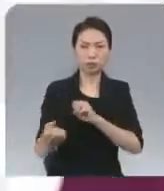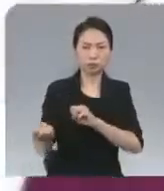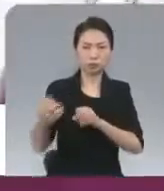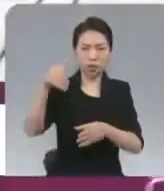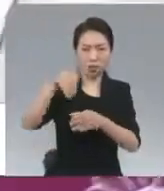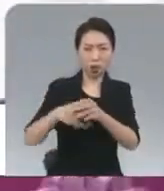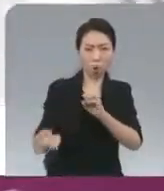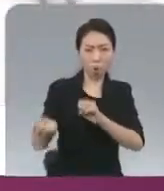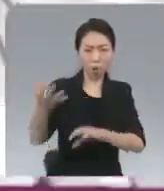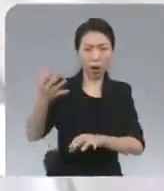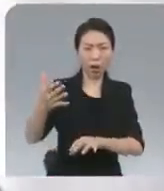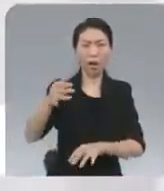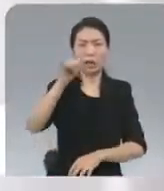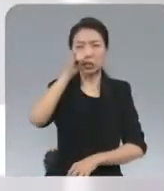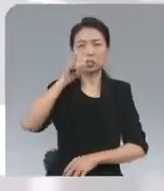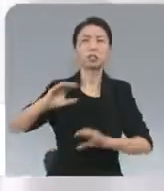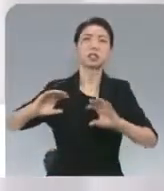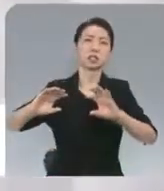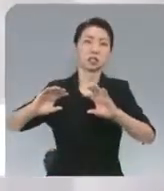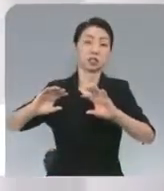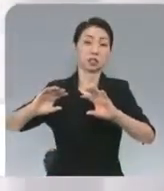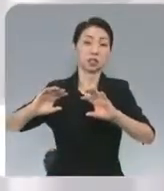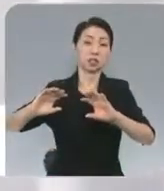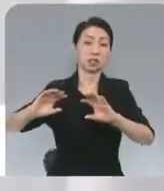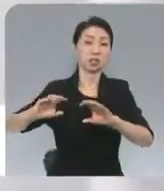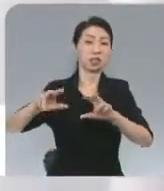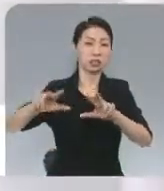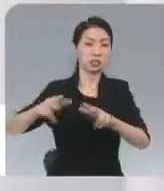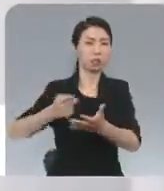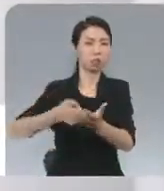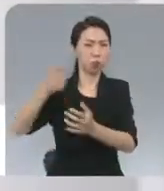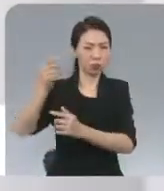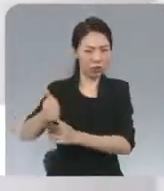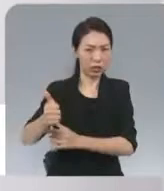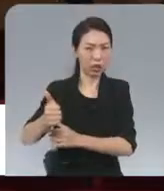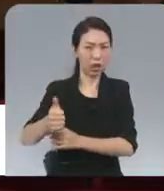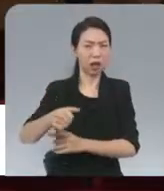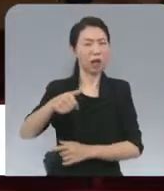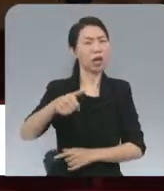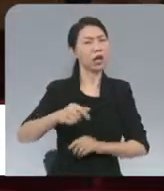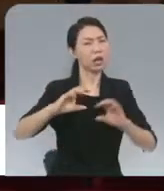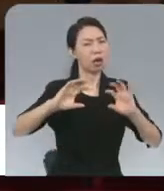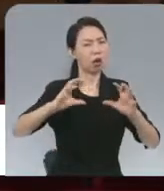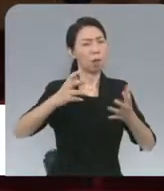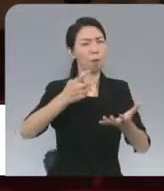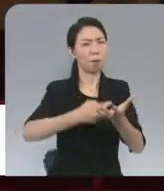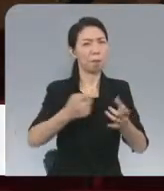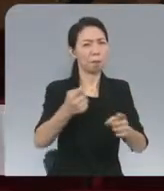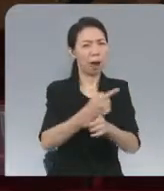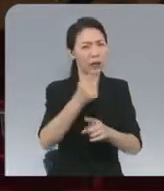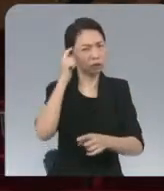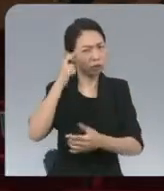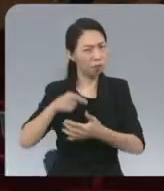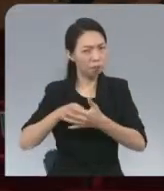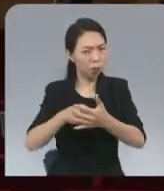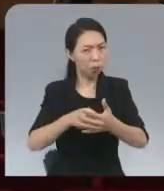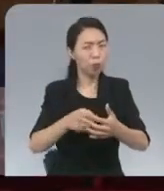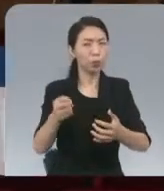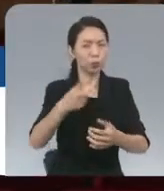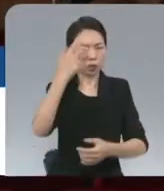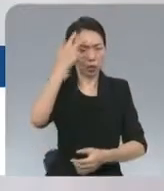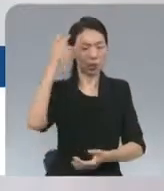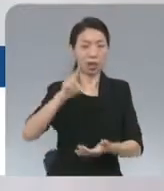de l'avis des observateurs il est difficile de s'attendre un changement remarquable dans les liens entre les deux voisins